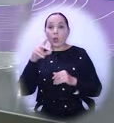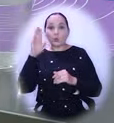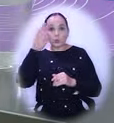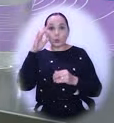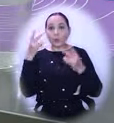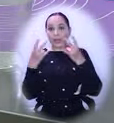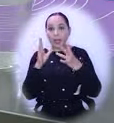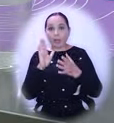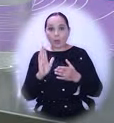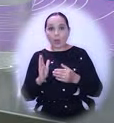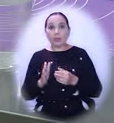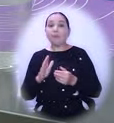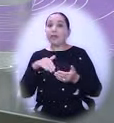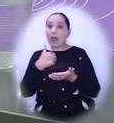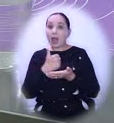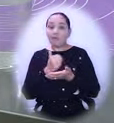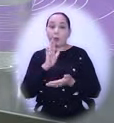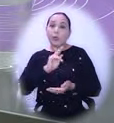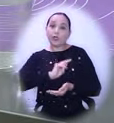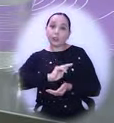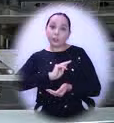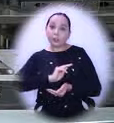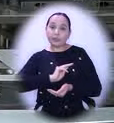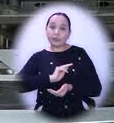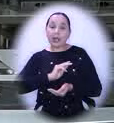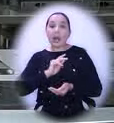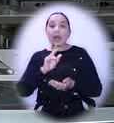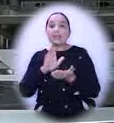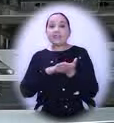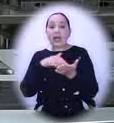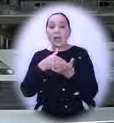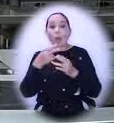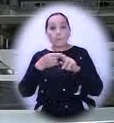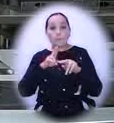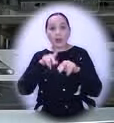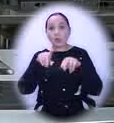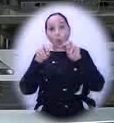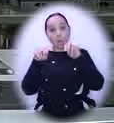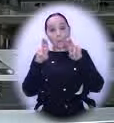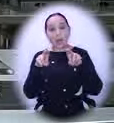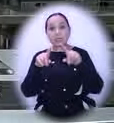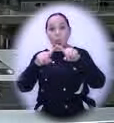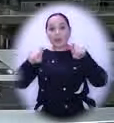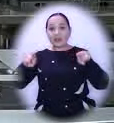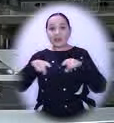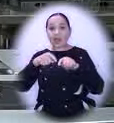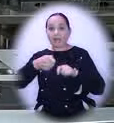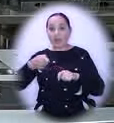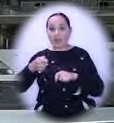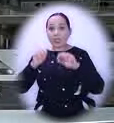kerak bo'ladi. Avvalambor ishimizni sariyog'ini mana bunday maxsus tavaga solib